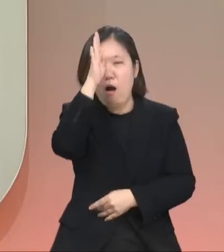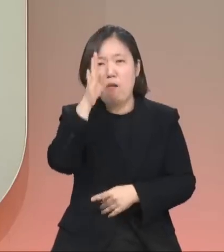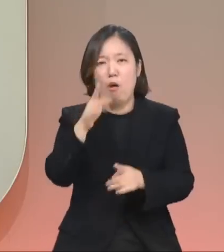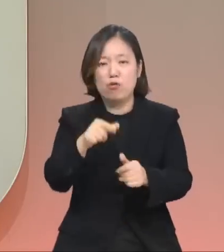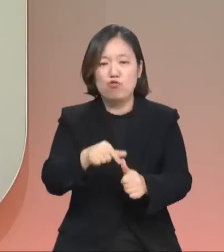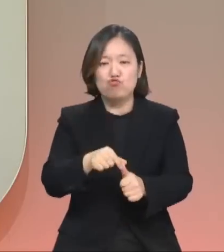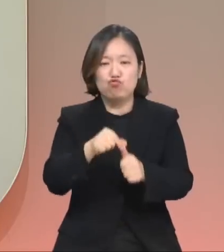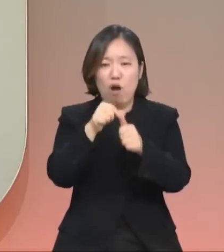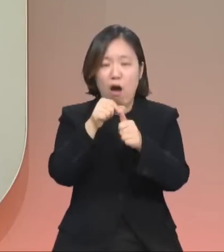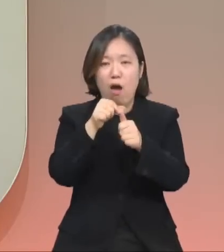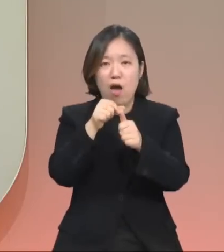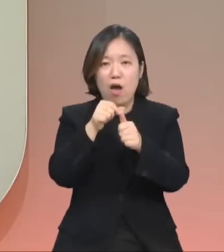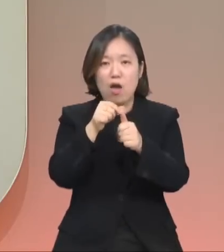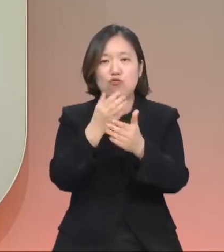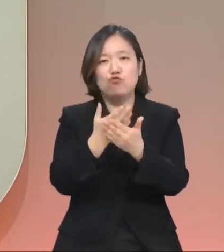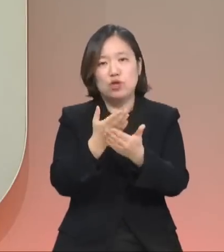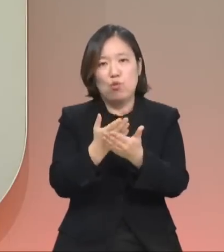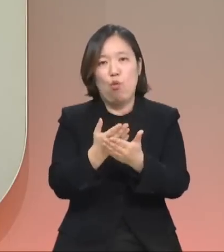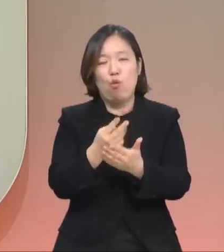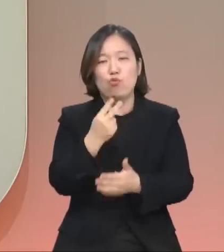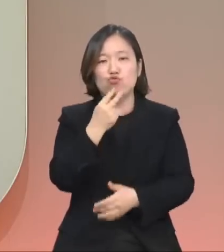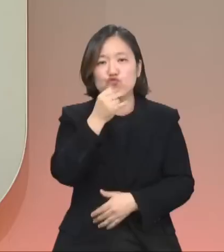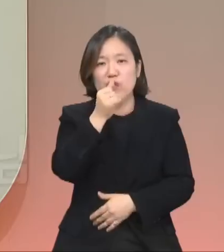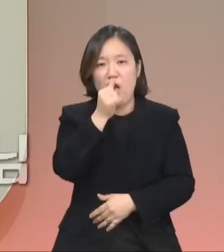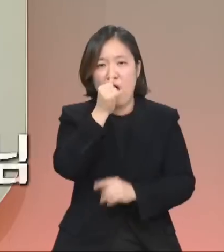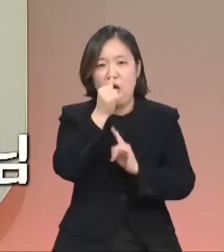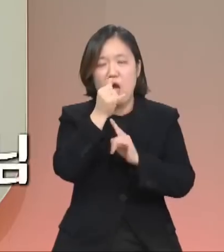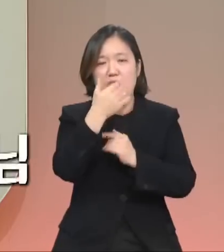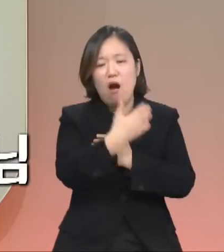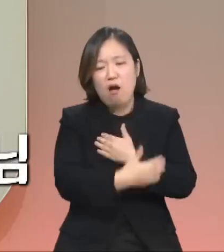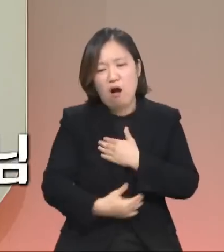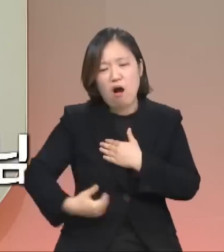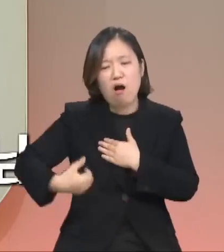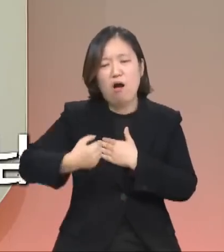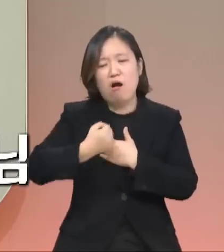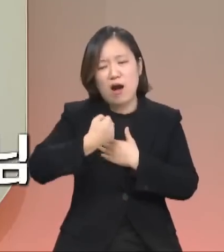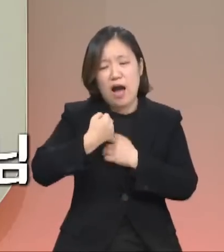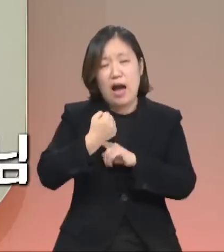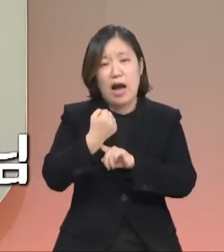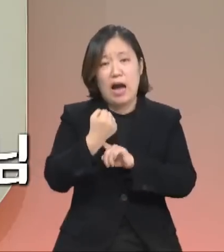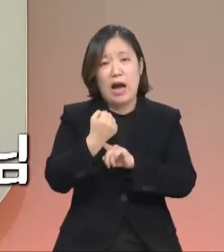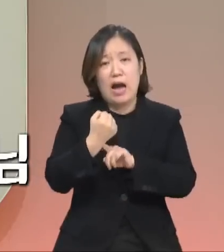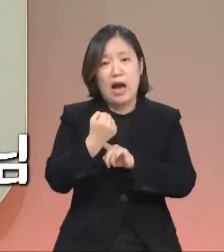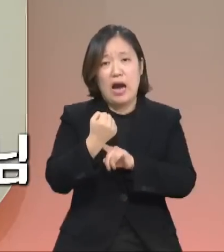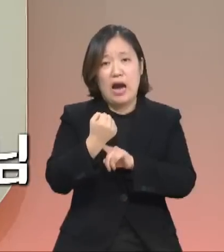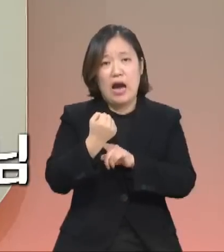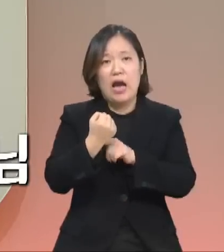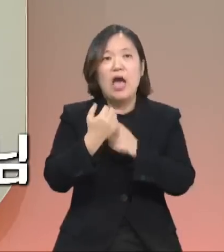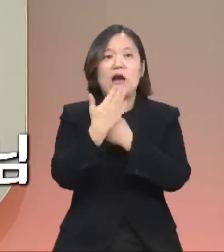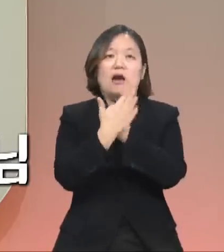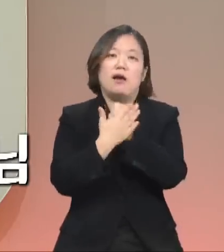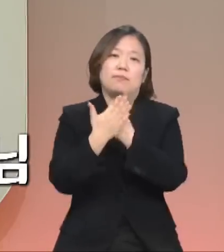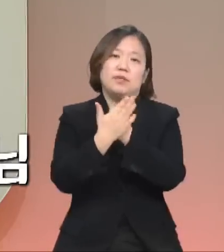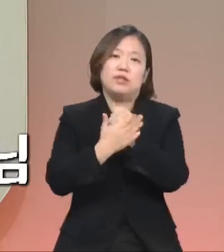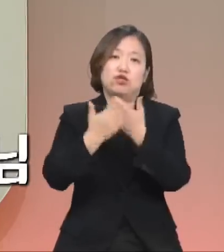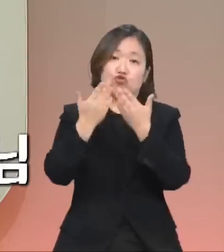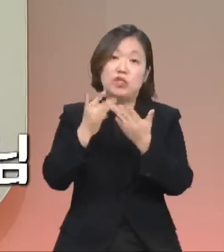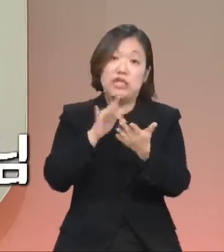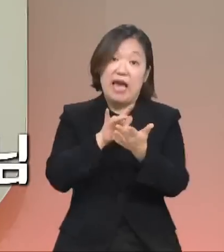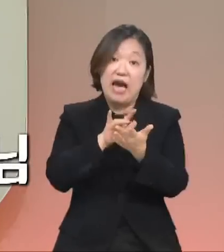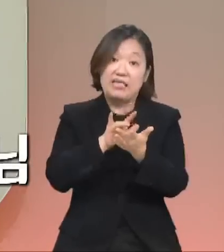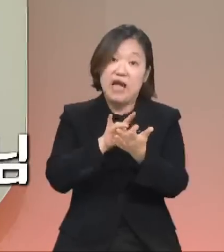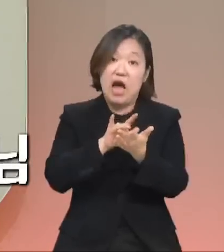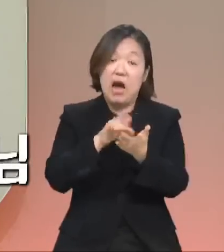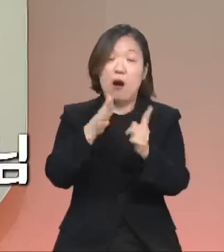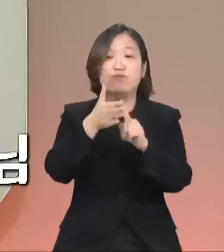병고해서 구제해 주시고 중생들에게 건강을 건강에 가피를 주시는 약사여래